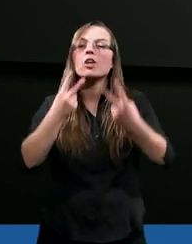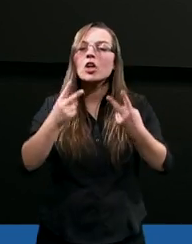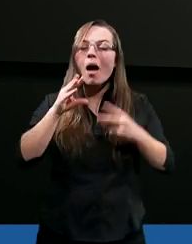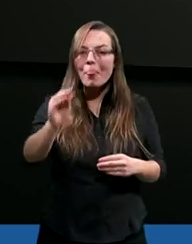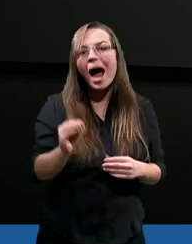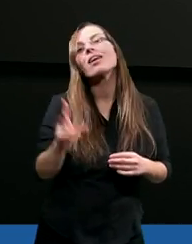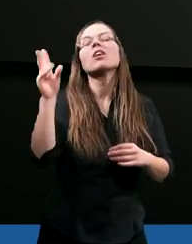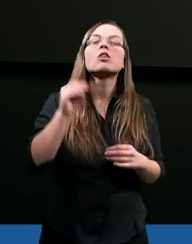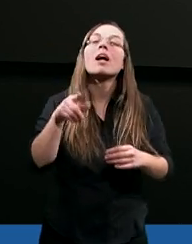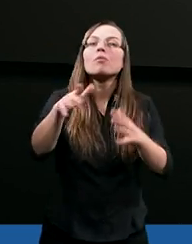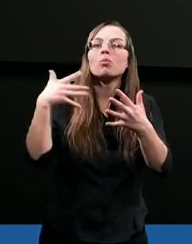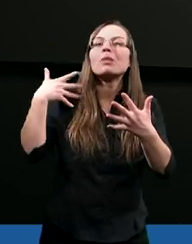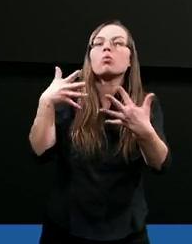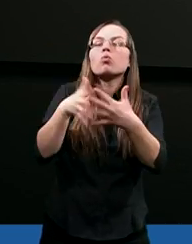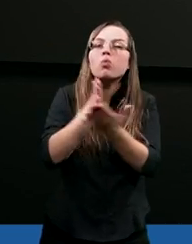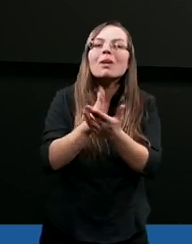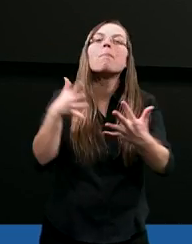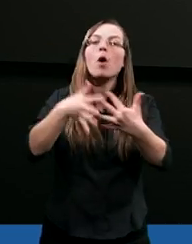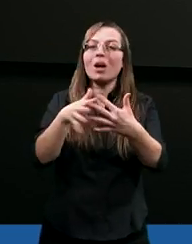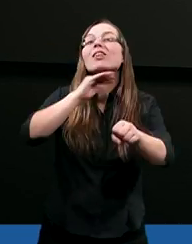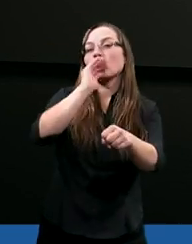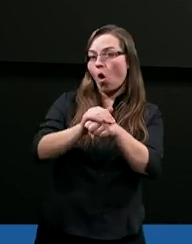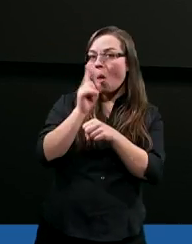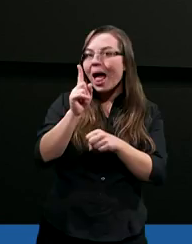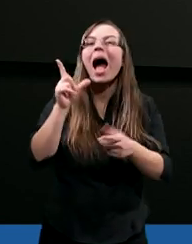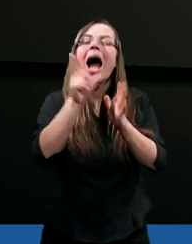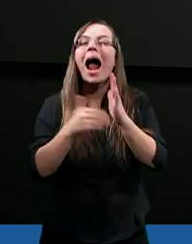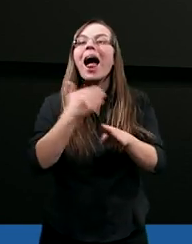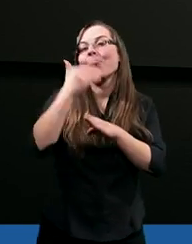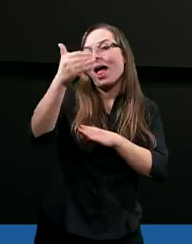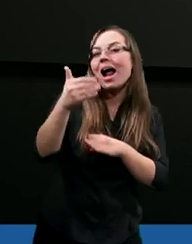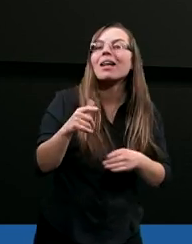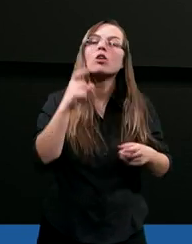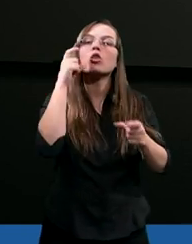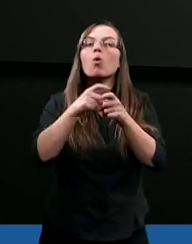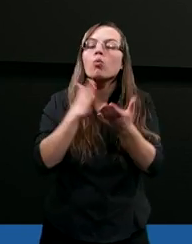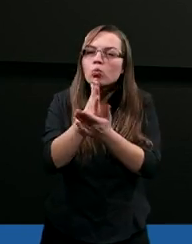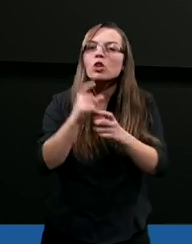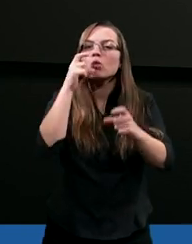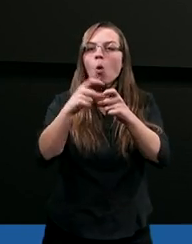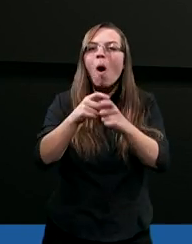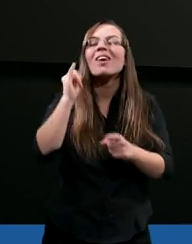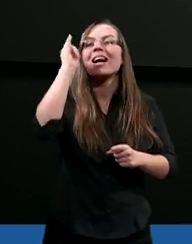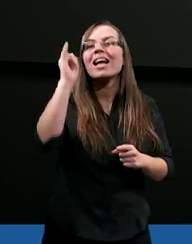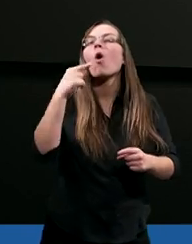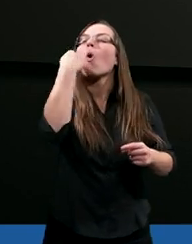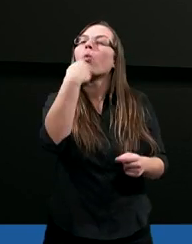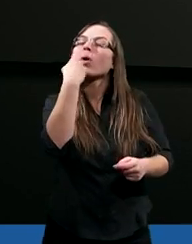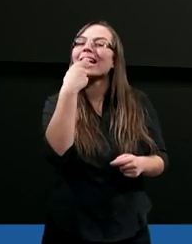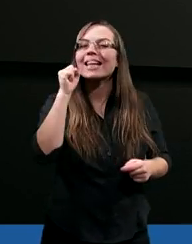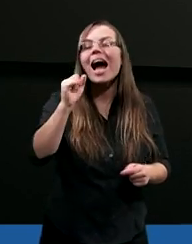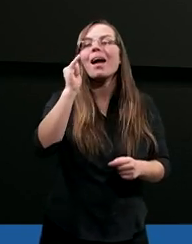że zbudzę proroka. Zgoda, ale dalej, włożę słowa w Jego usta